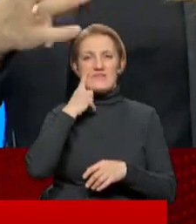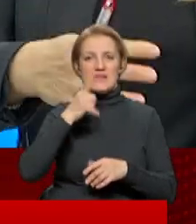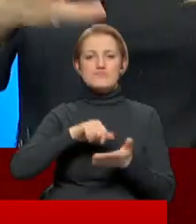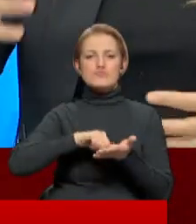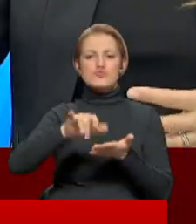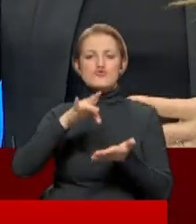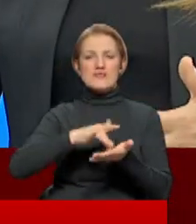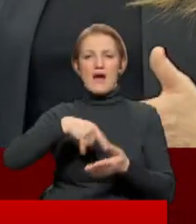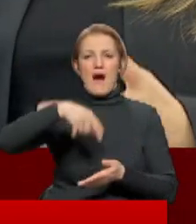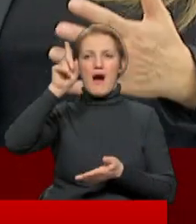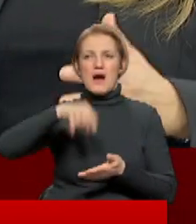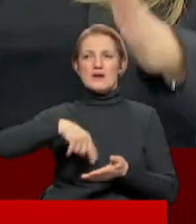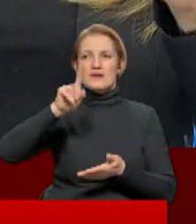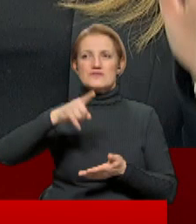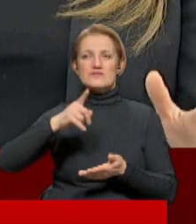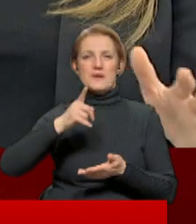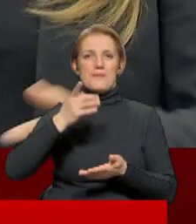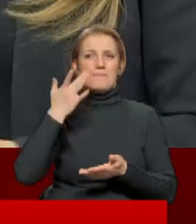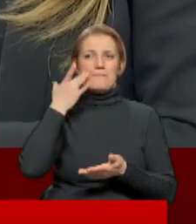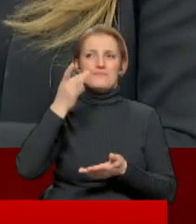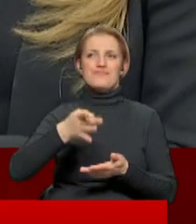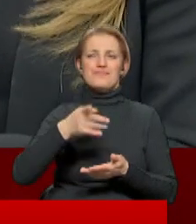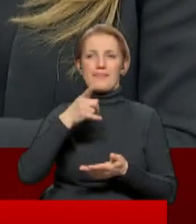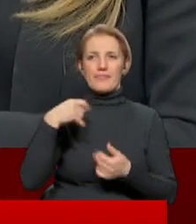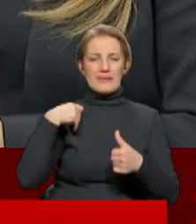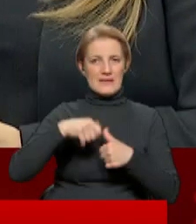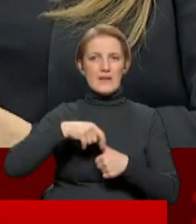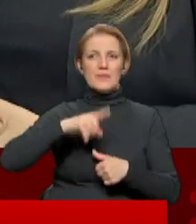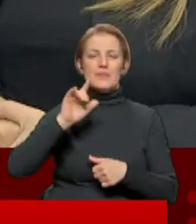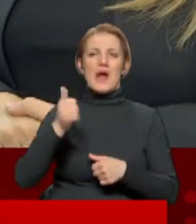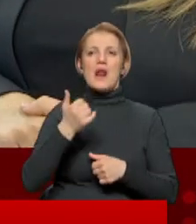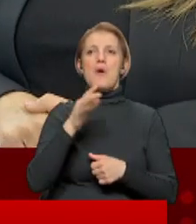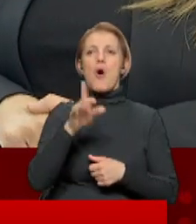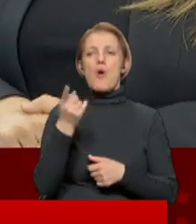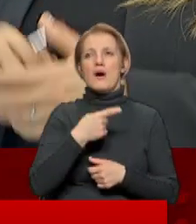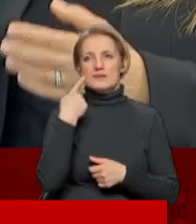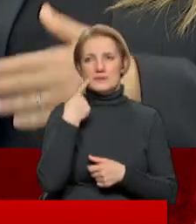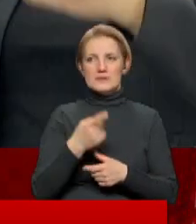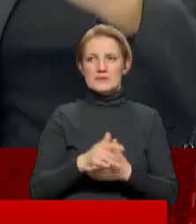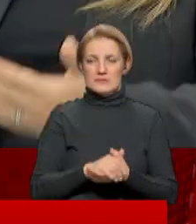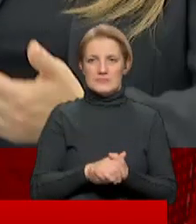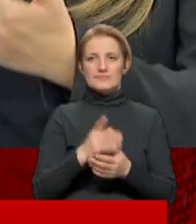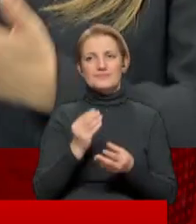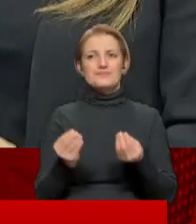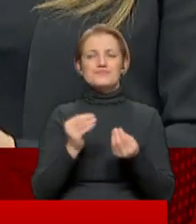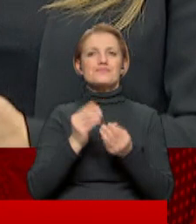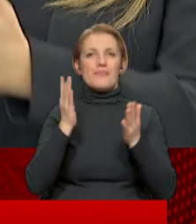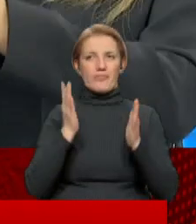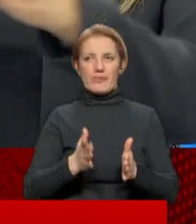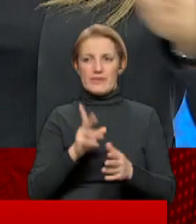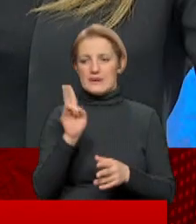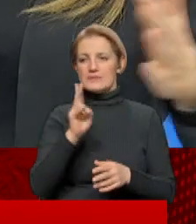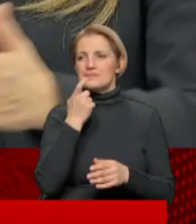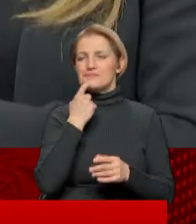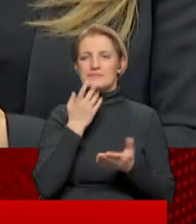bütün cezalar, harçlar vesaire için enflasyonu belirlediği oran. Şimdi yeniden değerleme oranı olarak oranında artırılmış olsaydı, 20